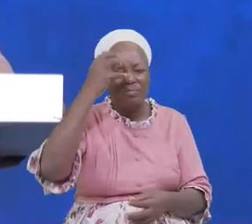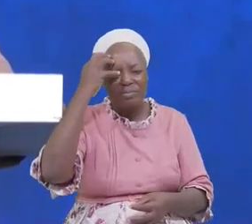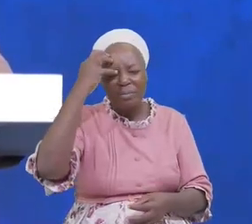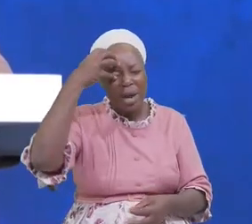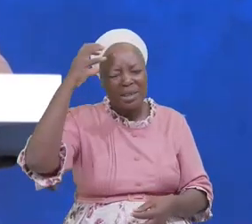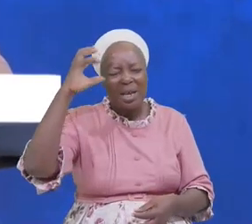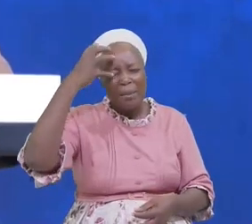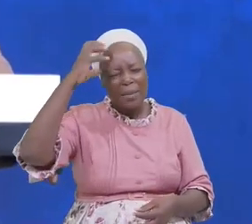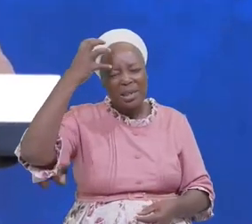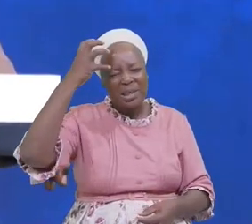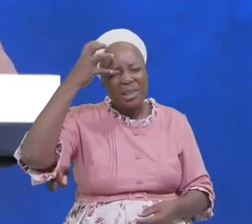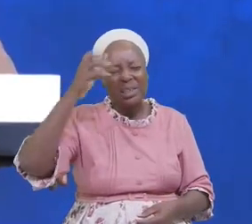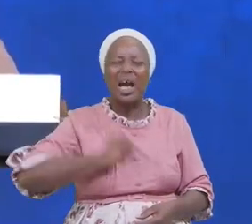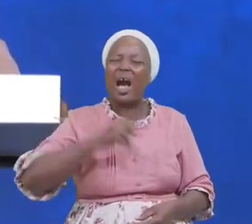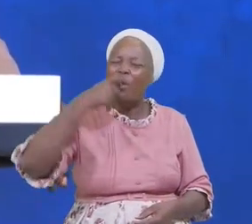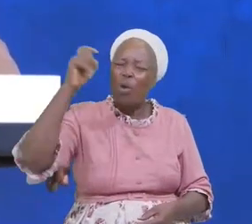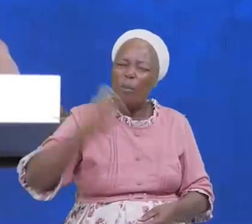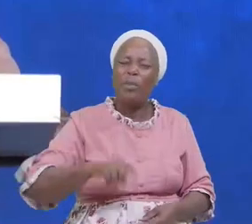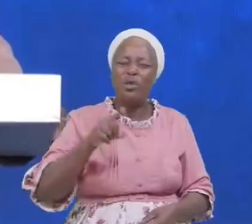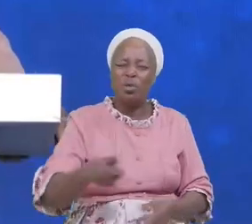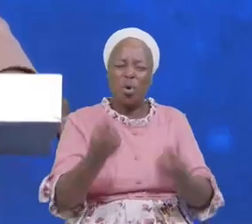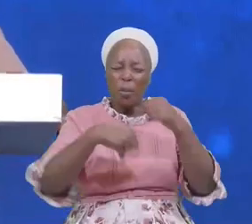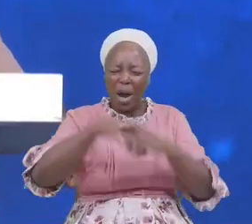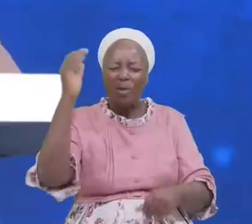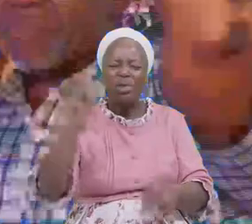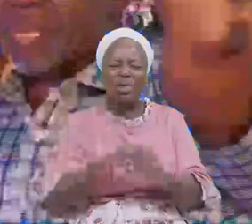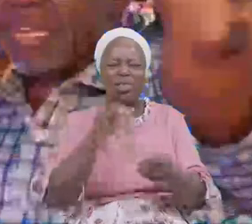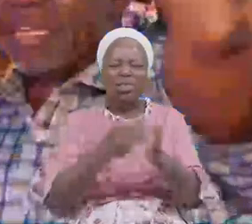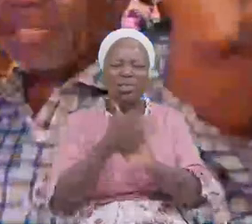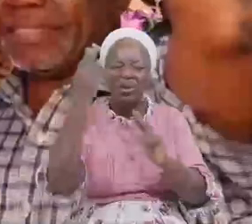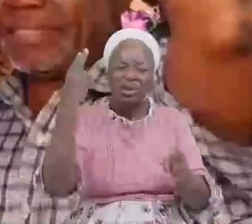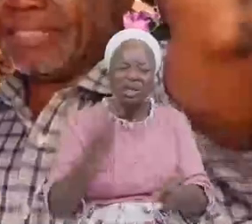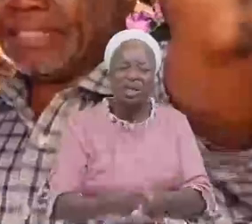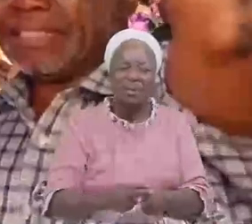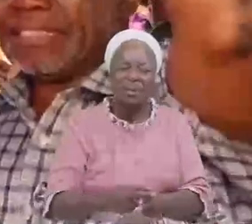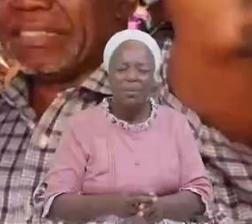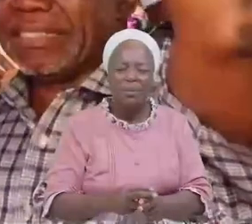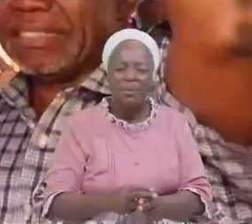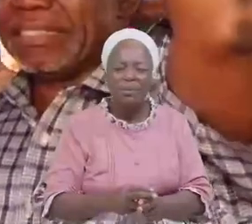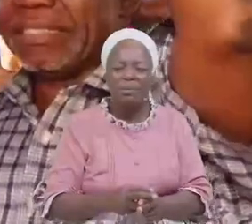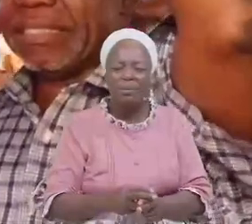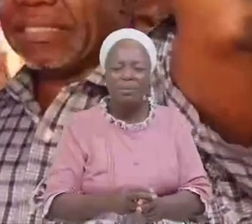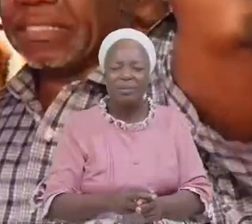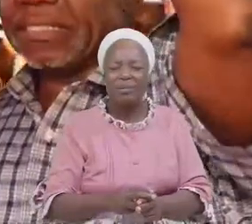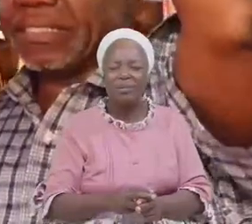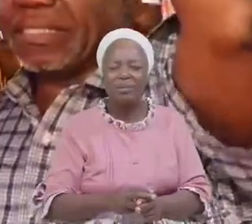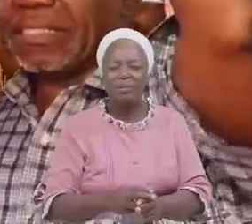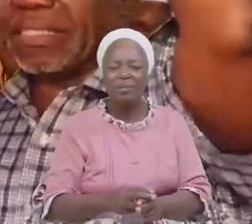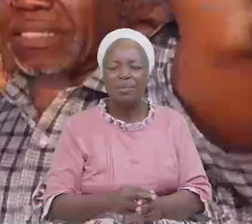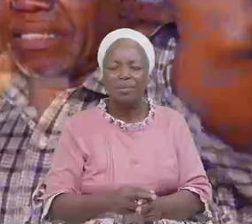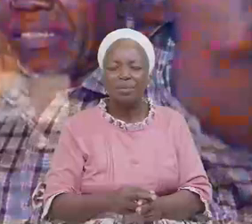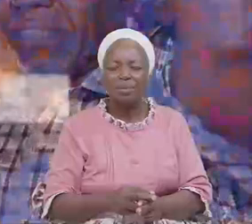Esprit d'insanité, de folie, je te commande de sortir au nom de Jésus.